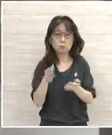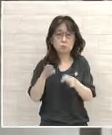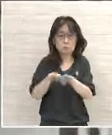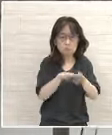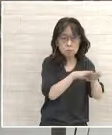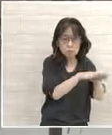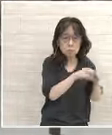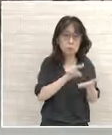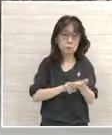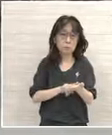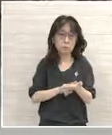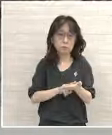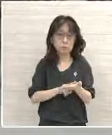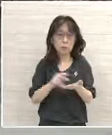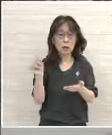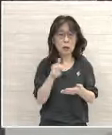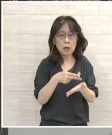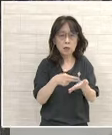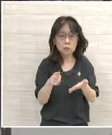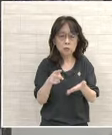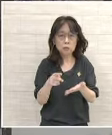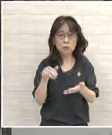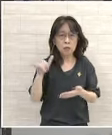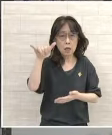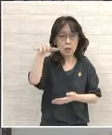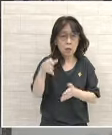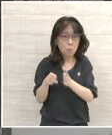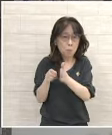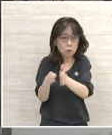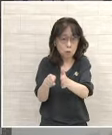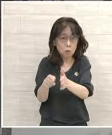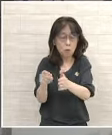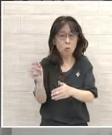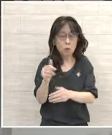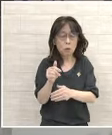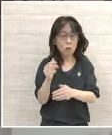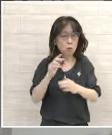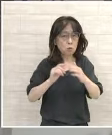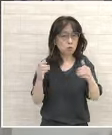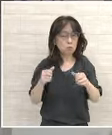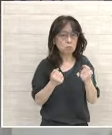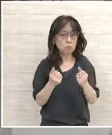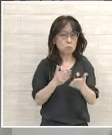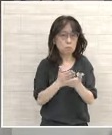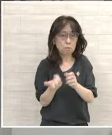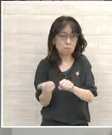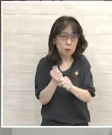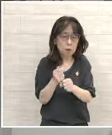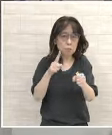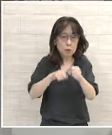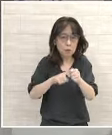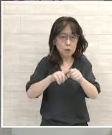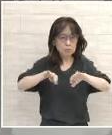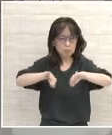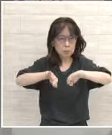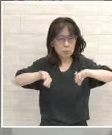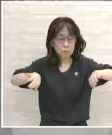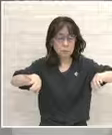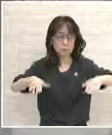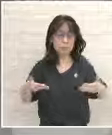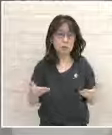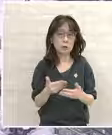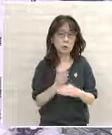が、快速エアポートも今日中の運転再開に向けて除雪作業が進められているということです